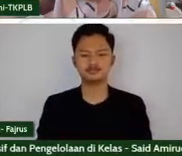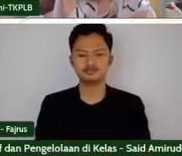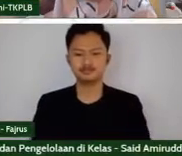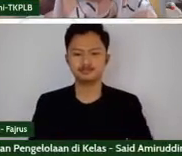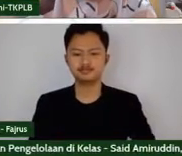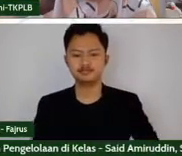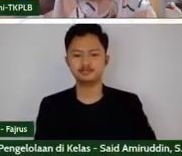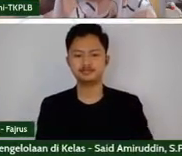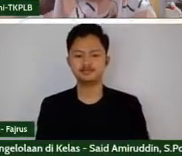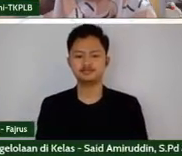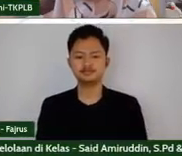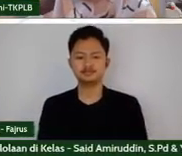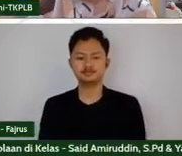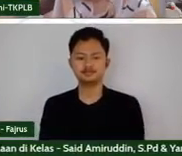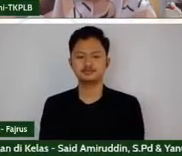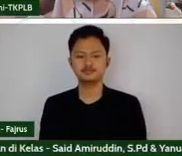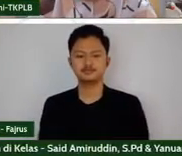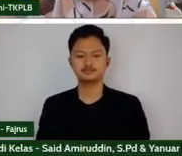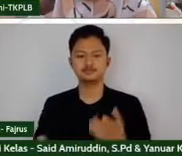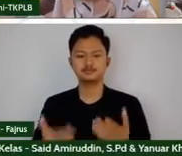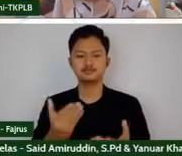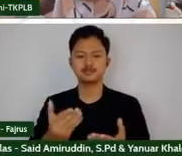Begini, kalau mungkin minder itu dari